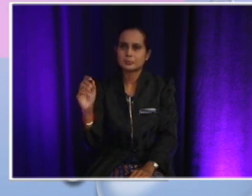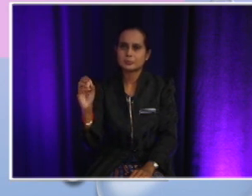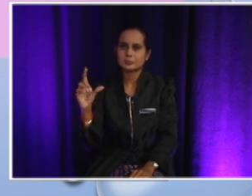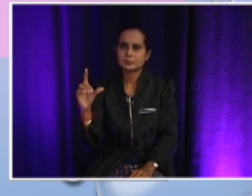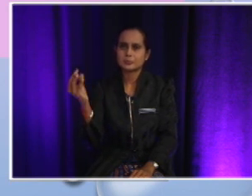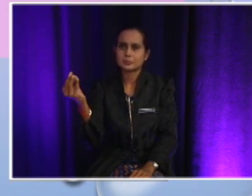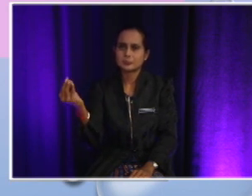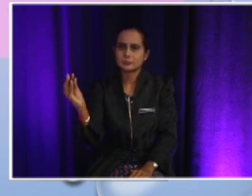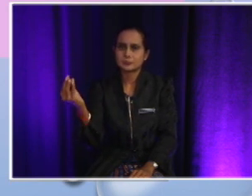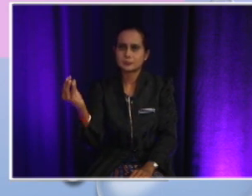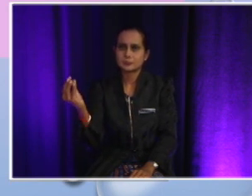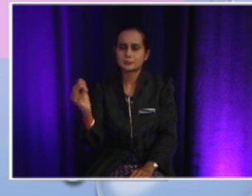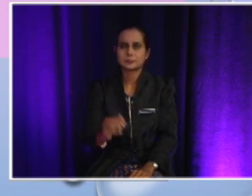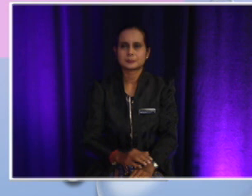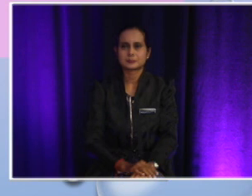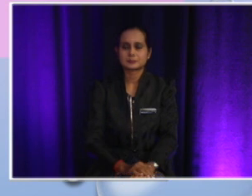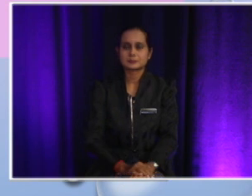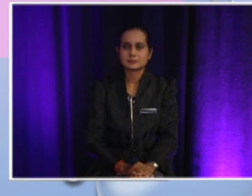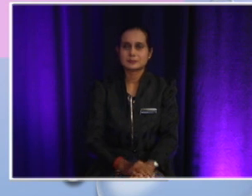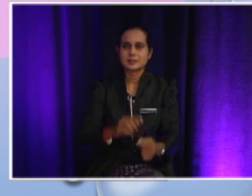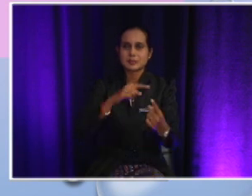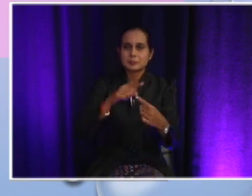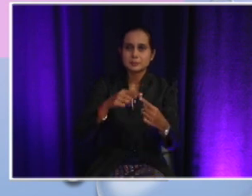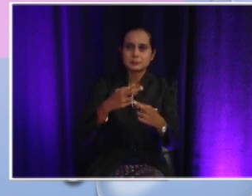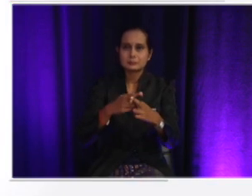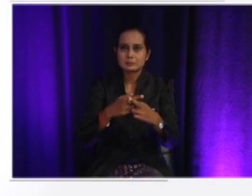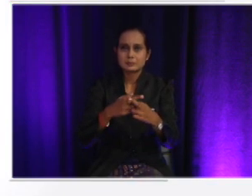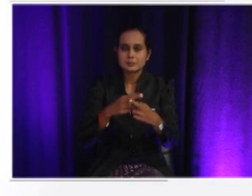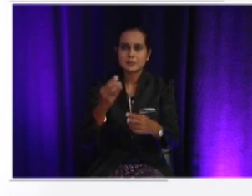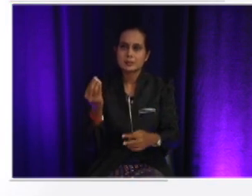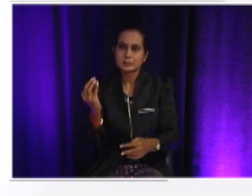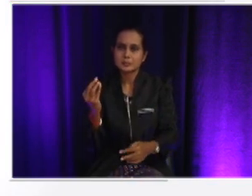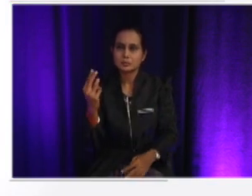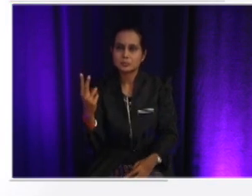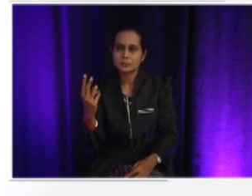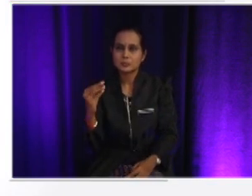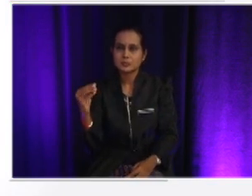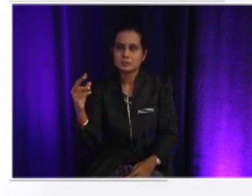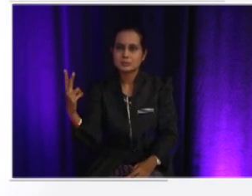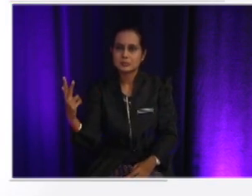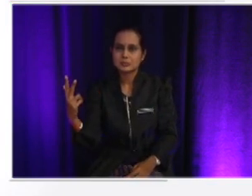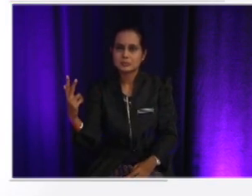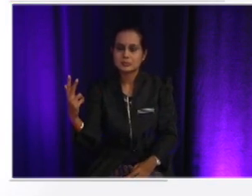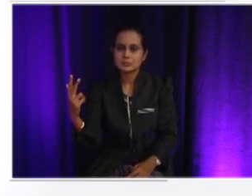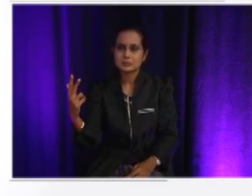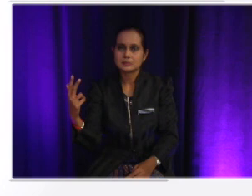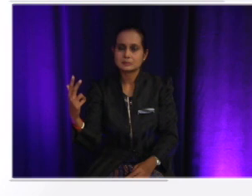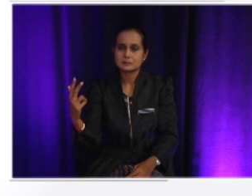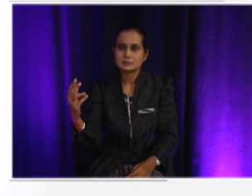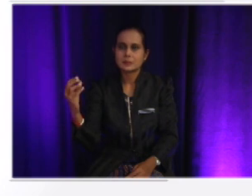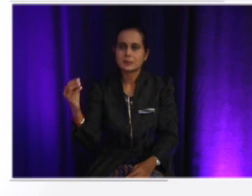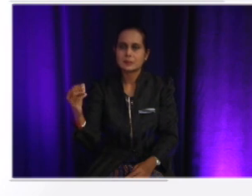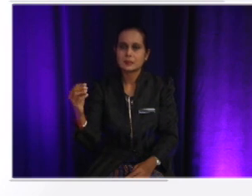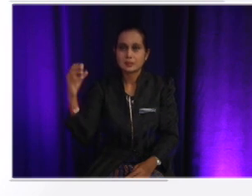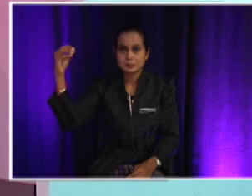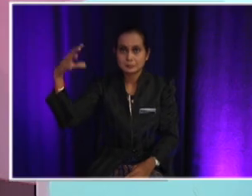terbakar. Okey, kemudian bila dia bagi mentol 2 dan mentol 3, kedua-dua lampu menyala tetapi malap.